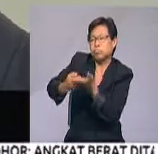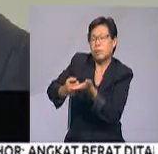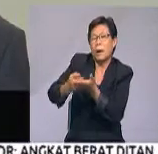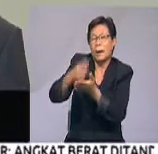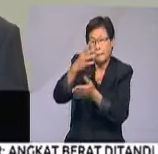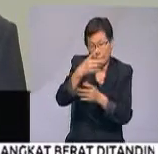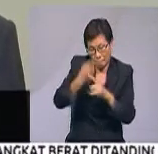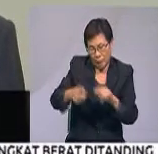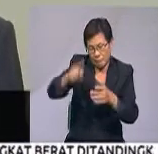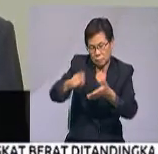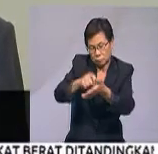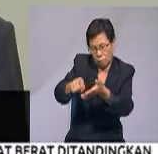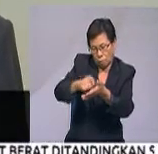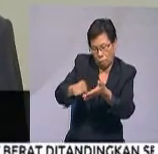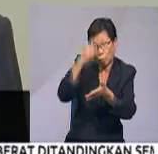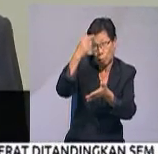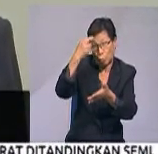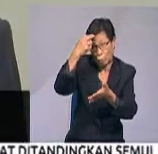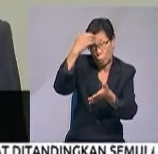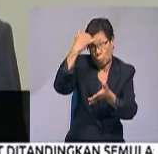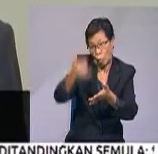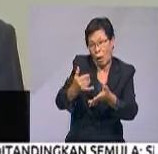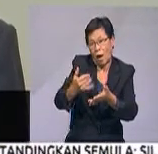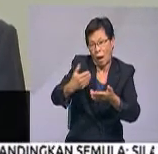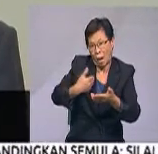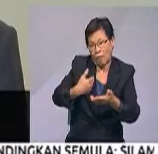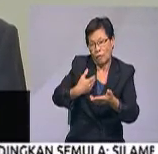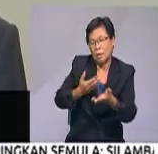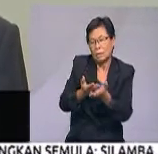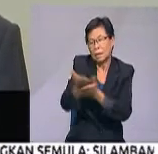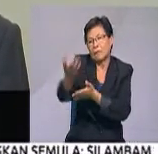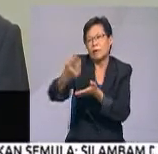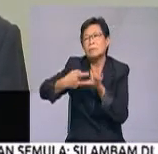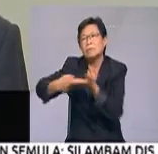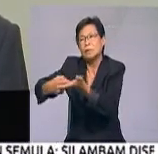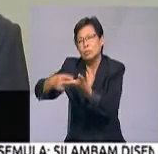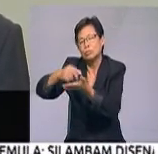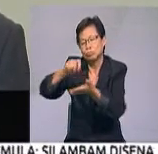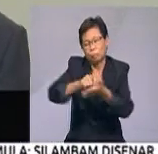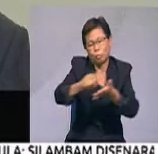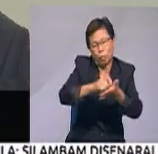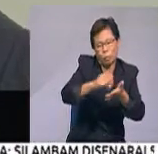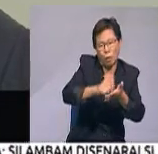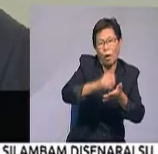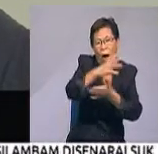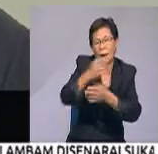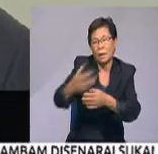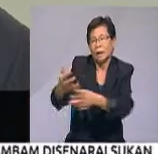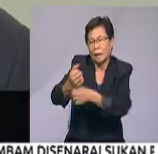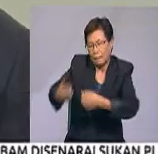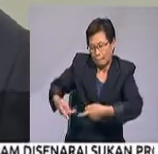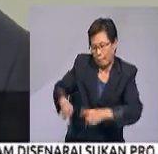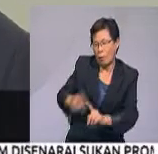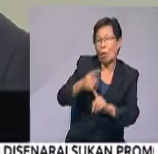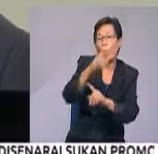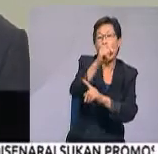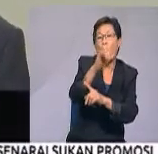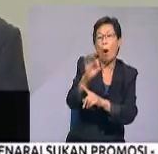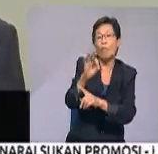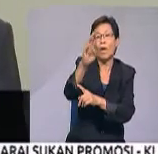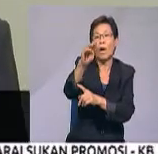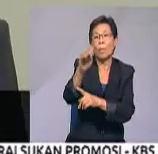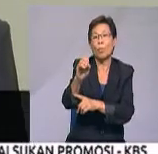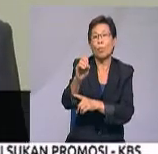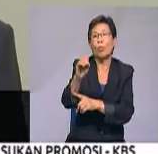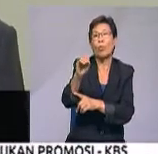state the reason why they want to have direct nego, and they have to get the permission of